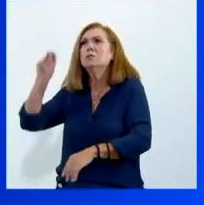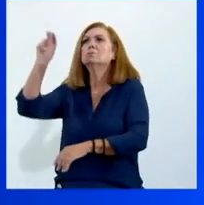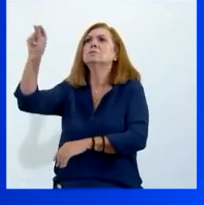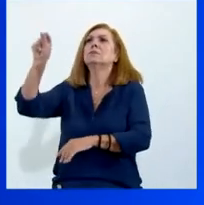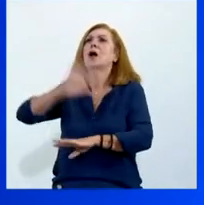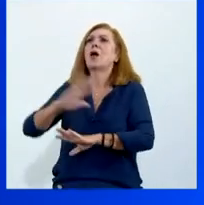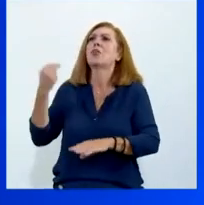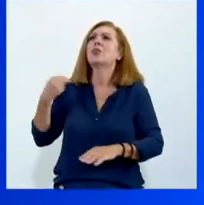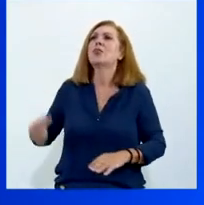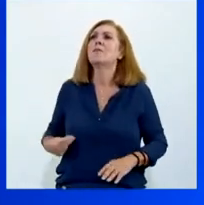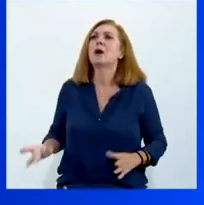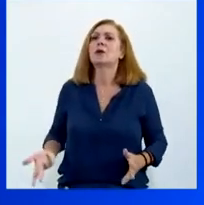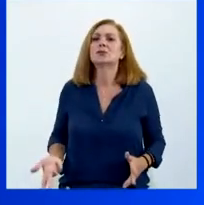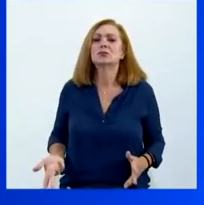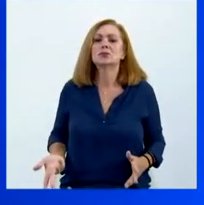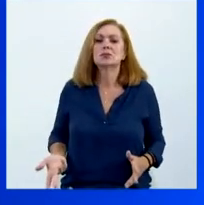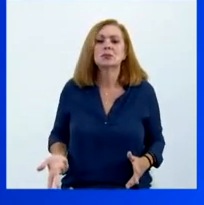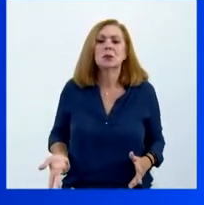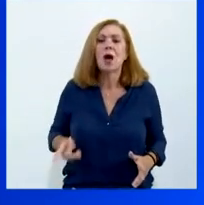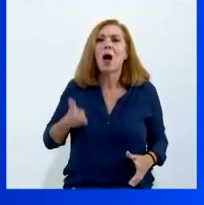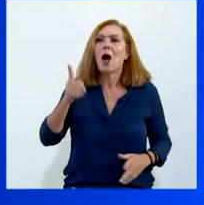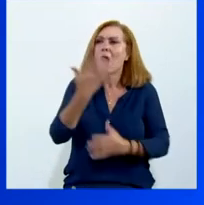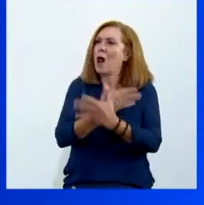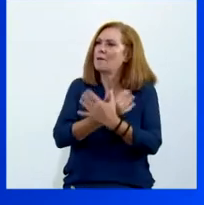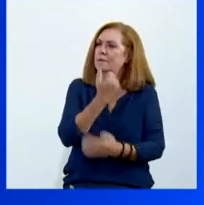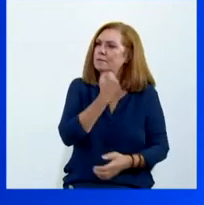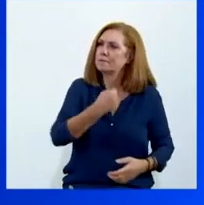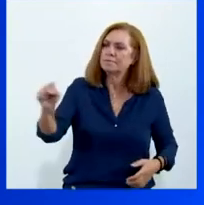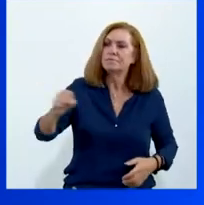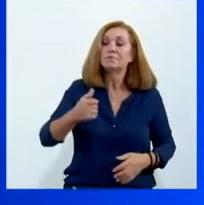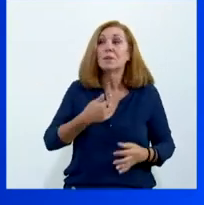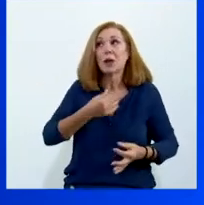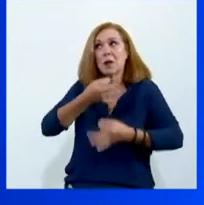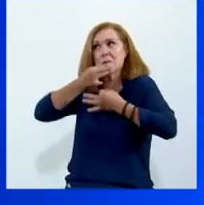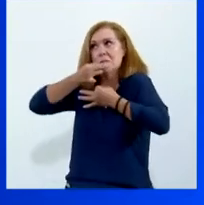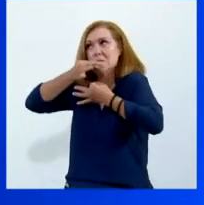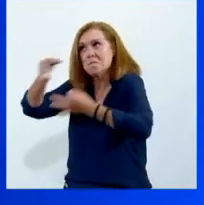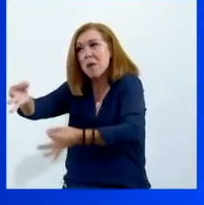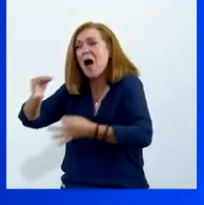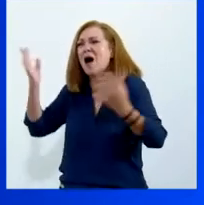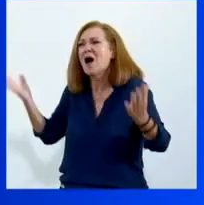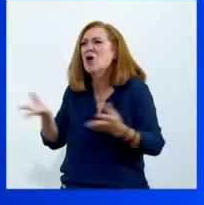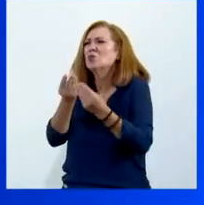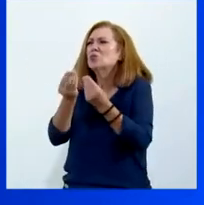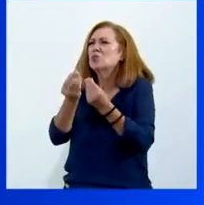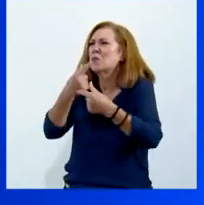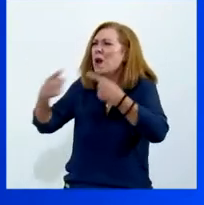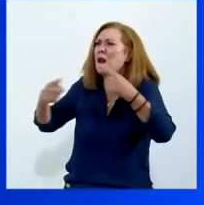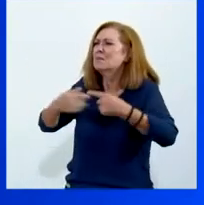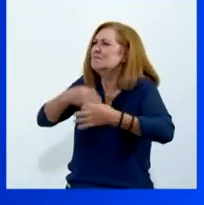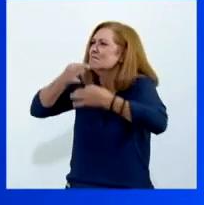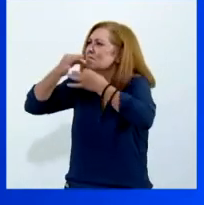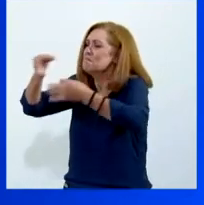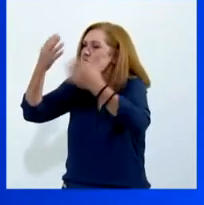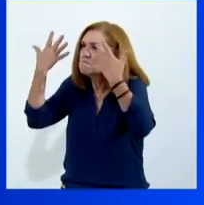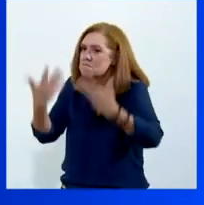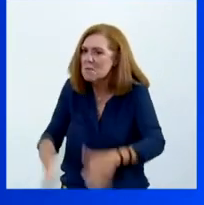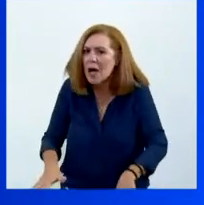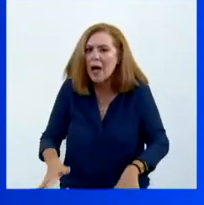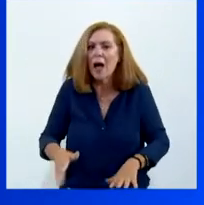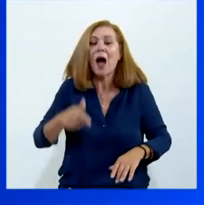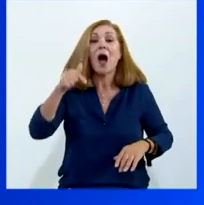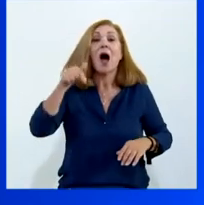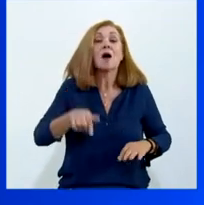Είναι ένα μήνυμα το οποίο έχω μεταφέρει με κάθε τρόπο στην ηγεσία της Αλβανίας. Αυτό το οποίο σας αναφέρω αποτελεί μια